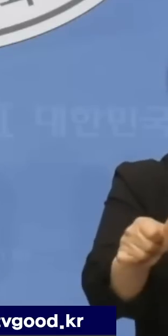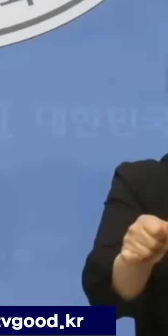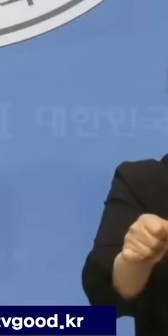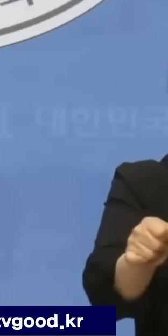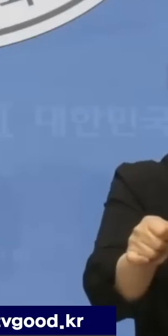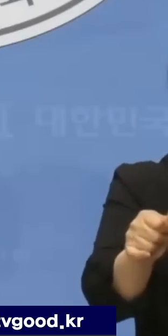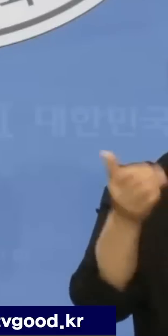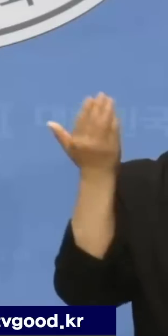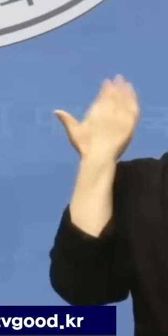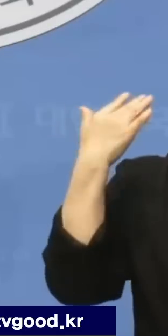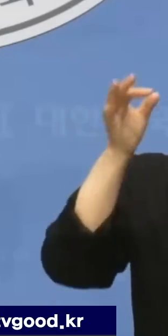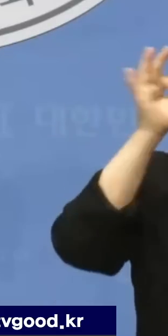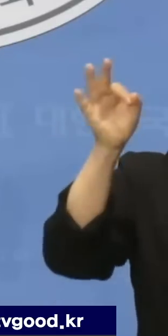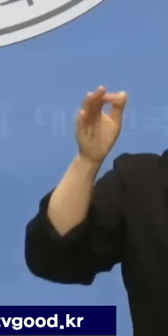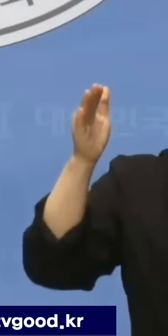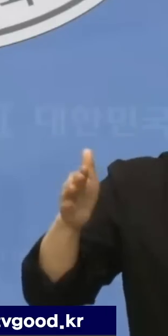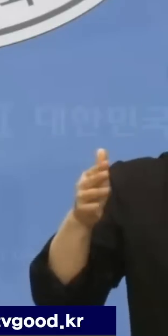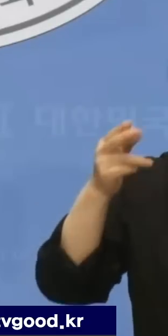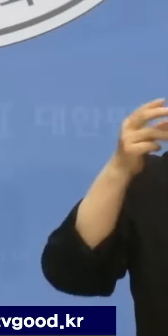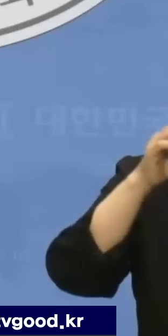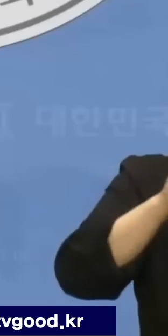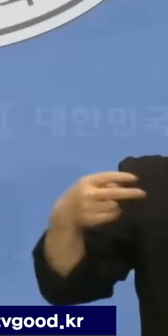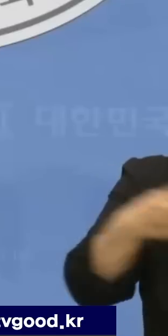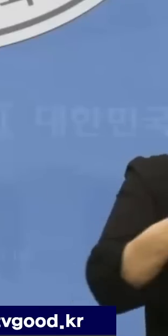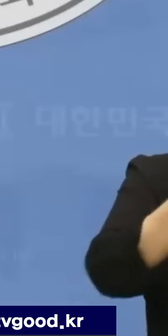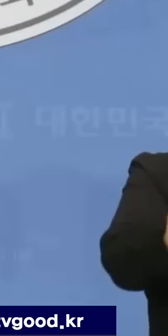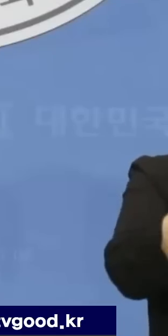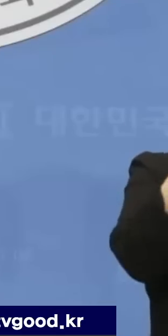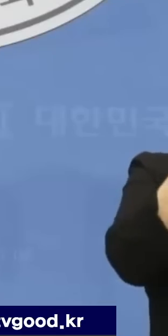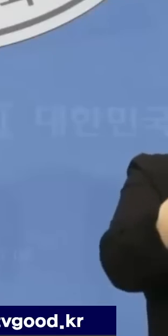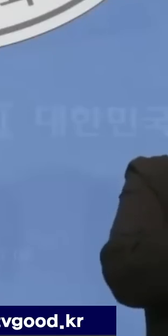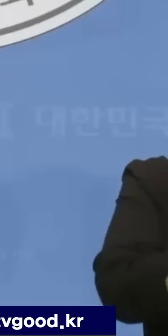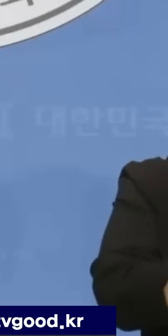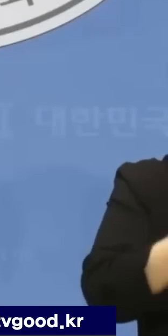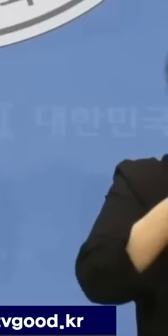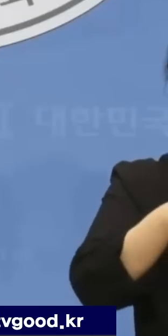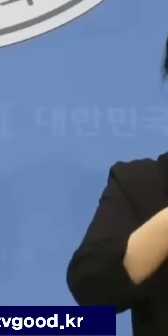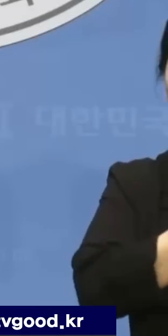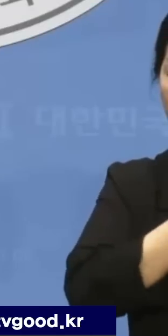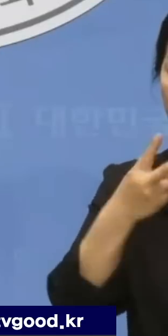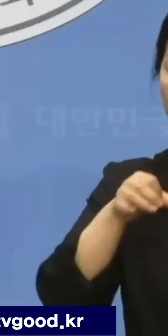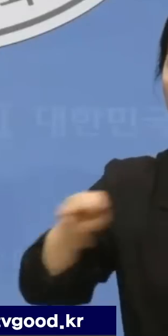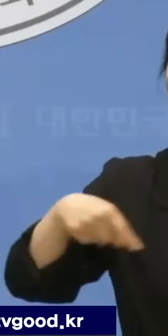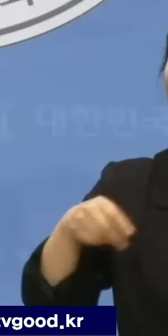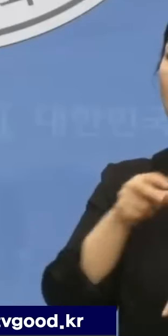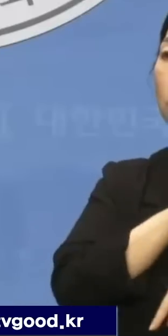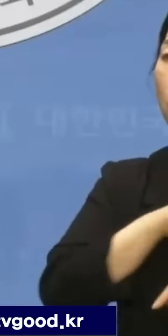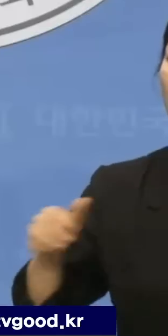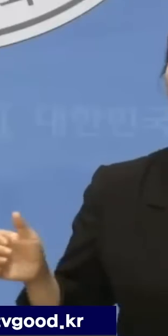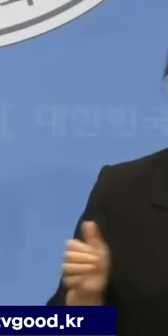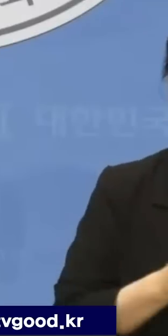지난 10여 일 동안 국토 소유의 법안심사 과정에서 야당의원은 물론이고 여당의원조차도